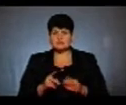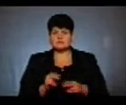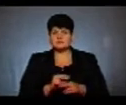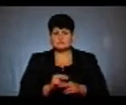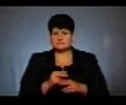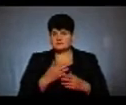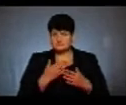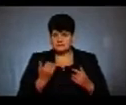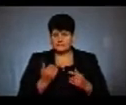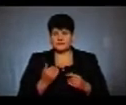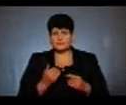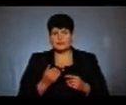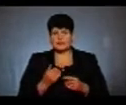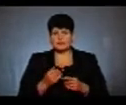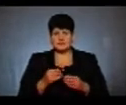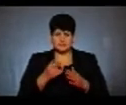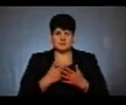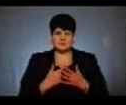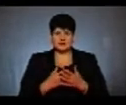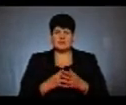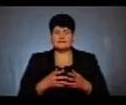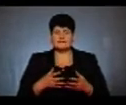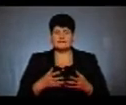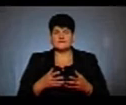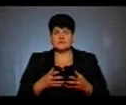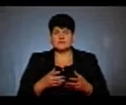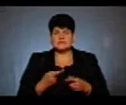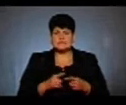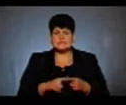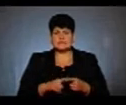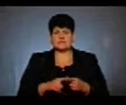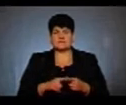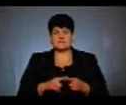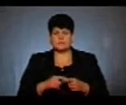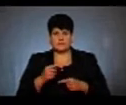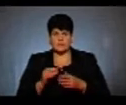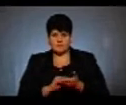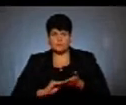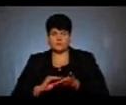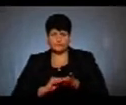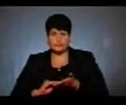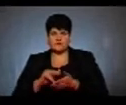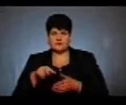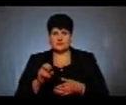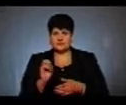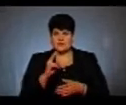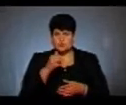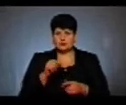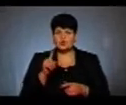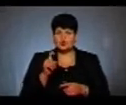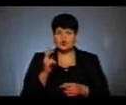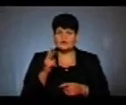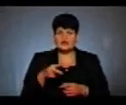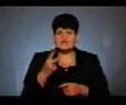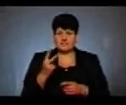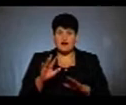І для нього є така характерна, скажімо так, властивість, як циклічність. Якщо, наприклад, у 2012 році в нас було 122 випадки сказу, це